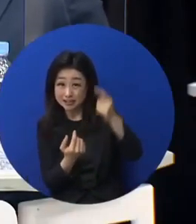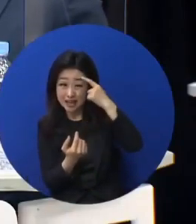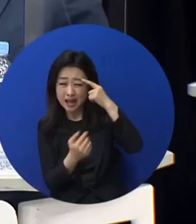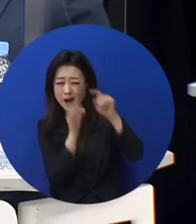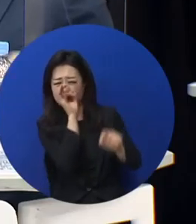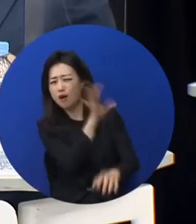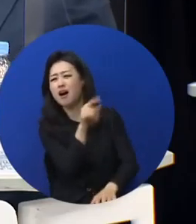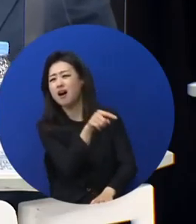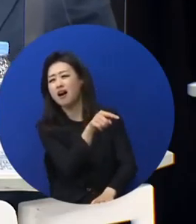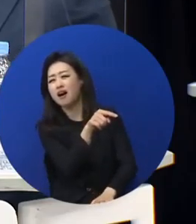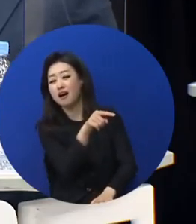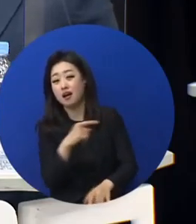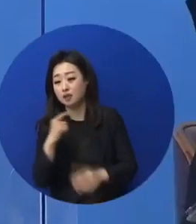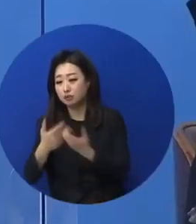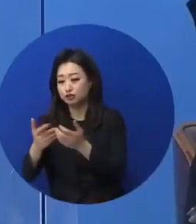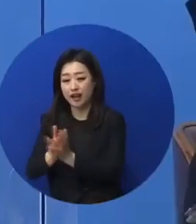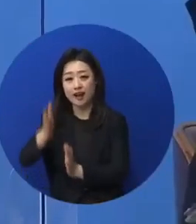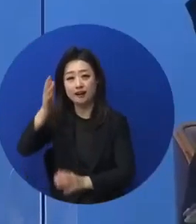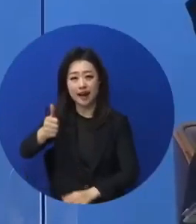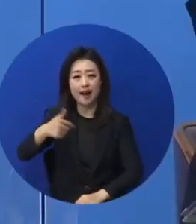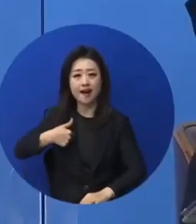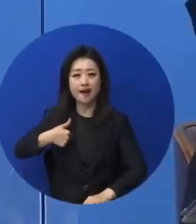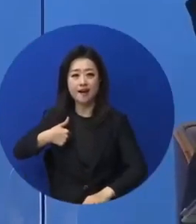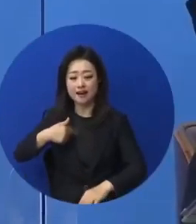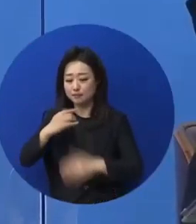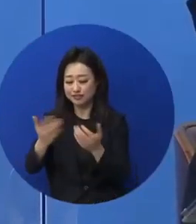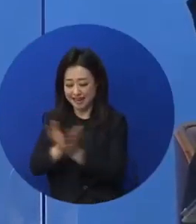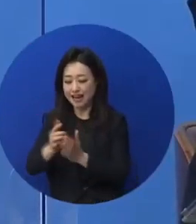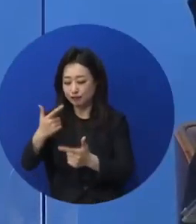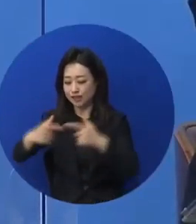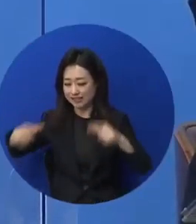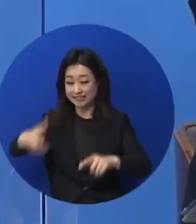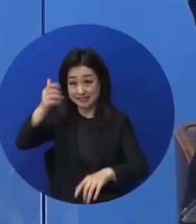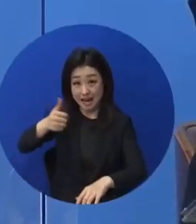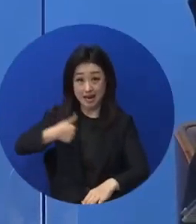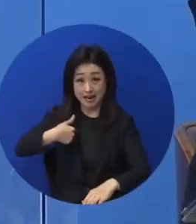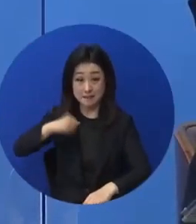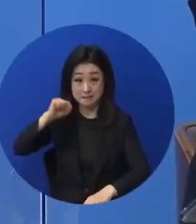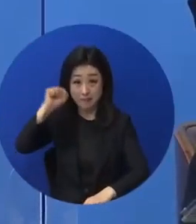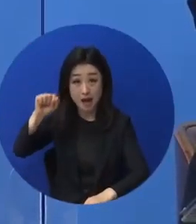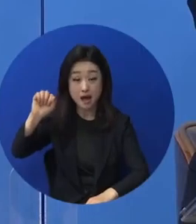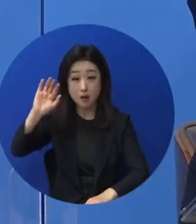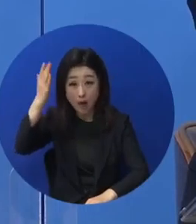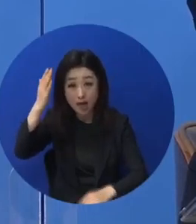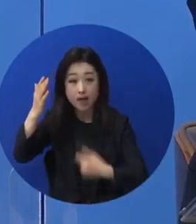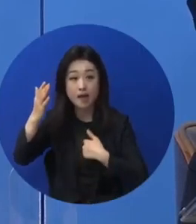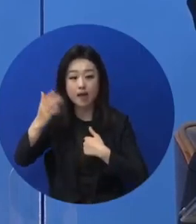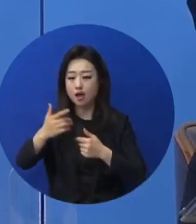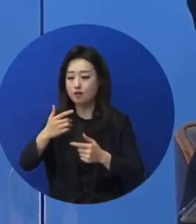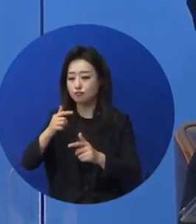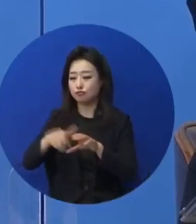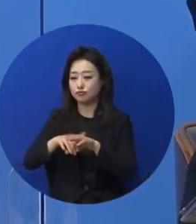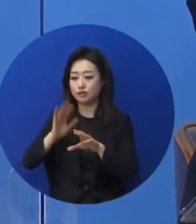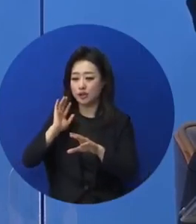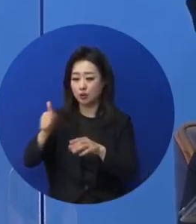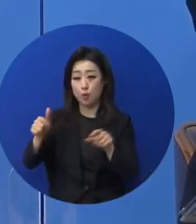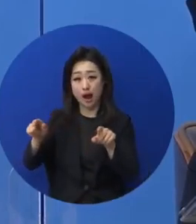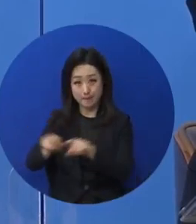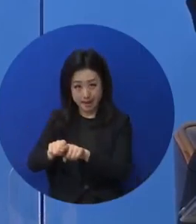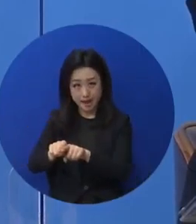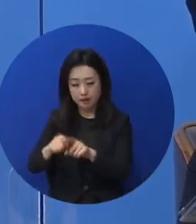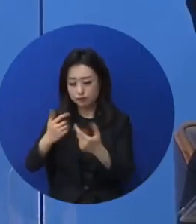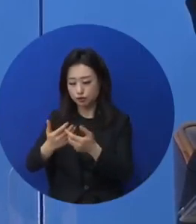없습니다. 민주당 시장이 부산을 살려낼 시장이 될 수 있다. 특히 문재인 대통령 마지막 임기와 함께 또